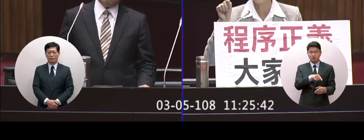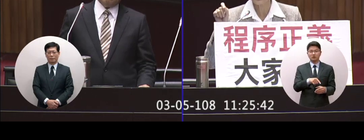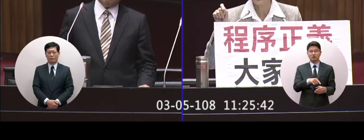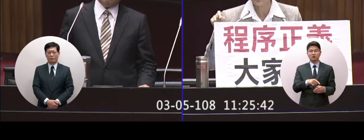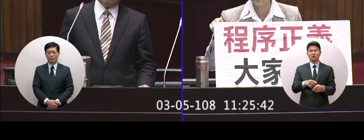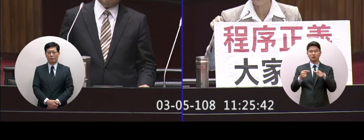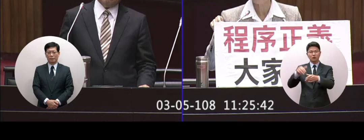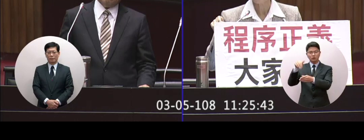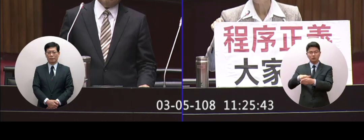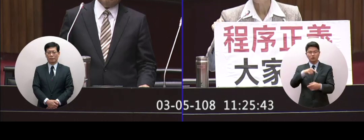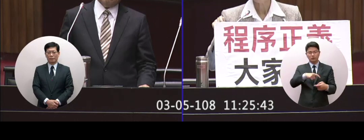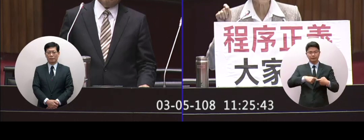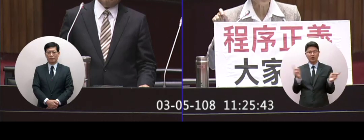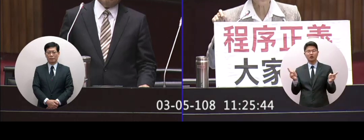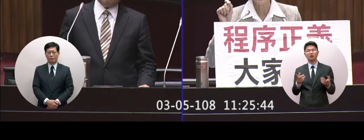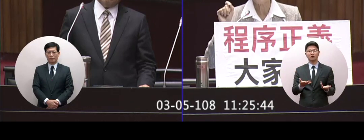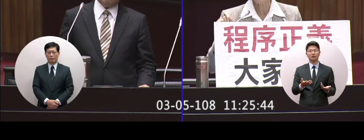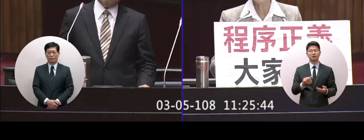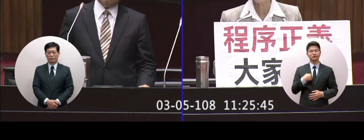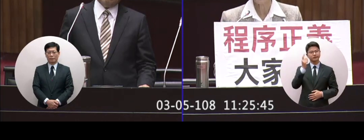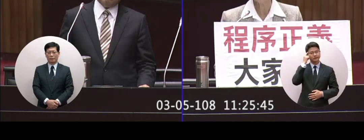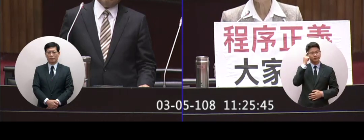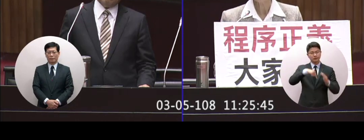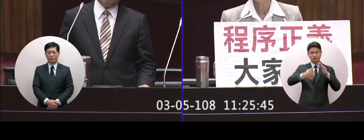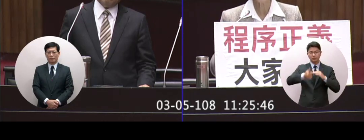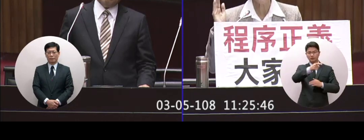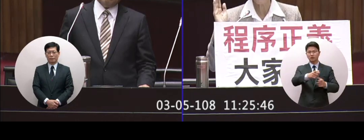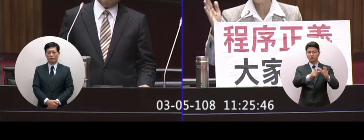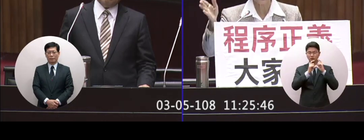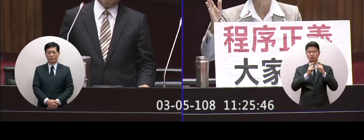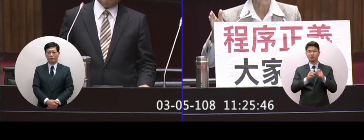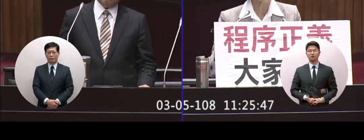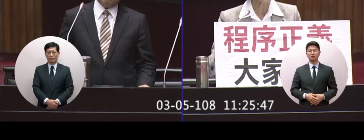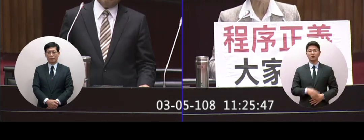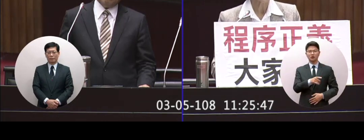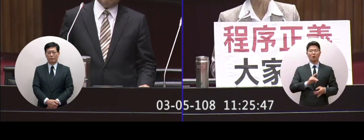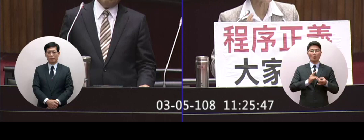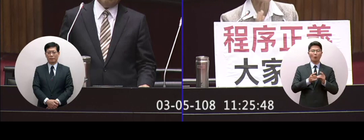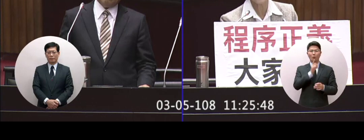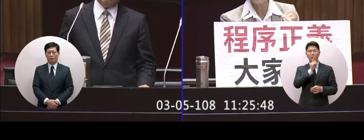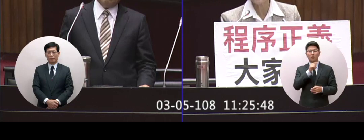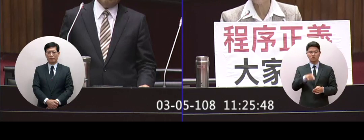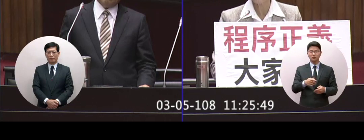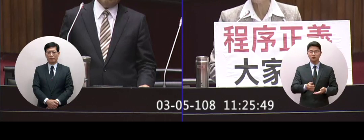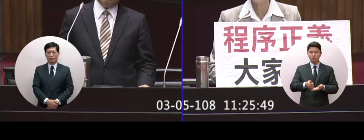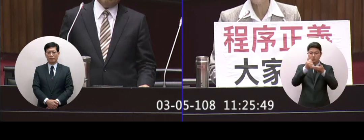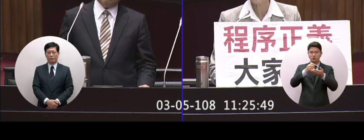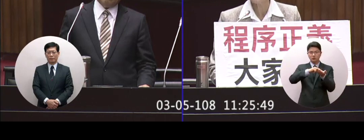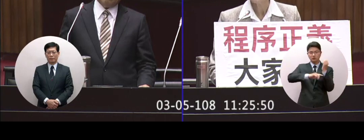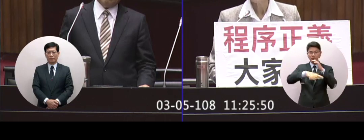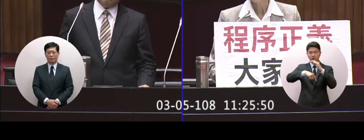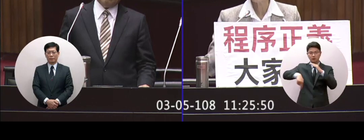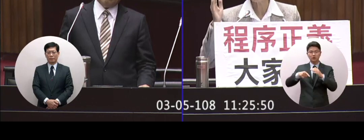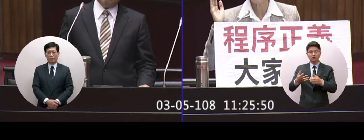又要把它做修改。我请院长在这里明确的答复，请你不要跟我回答说这是尊重立法院的权